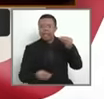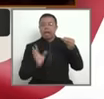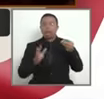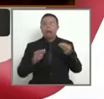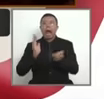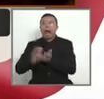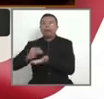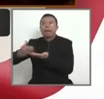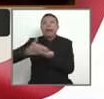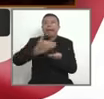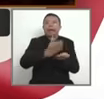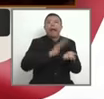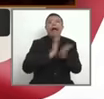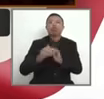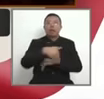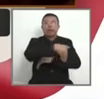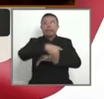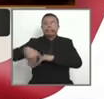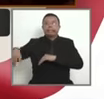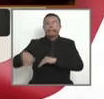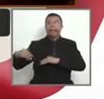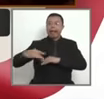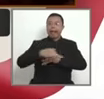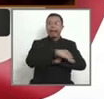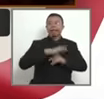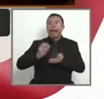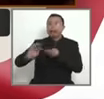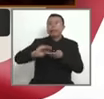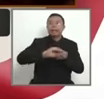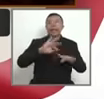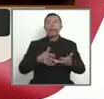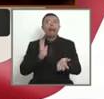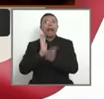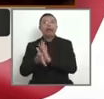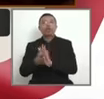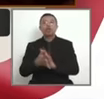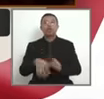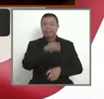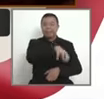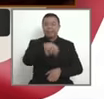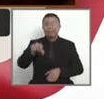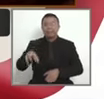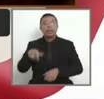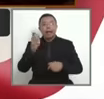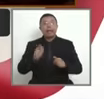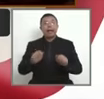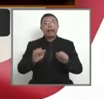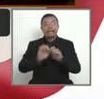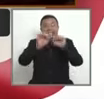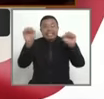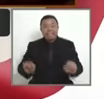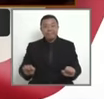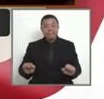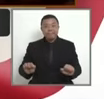Bu Risma misalnya ada menteri sosial yang punya kewajiban dan tugas untuk membagikan Bansos artinya apa Jokowi bersifat